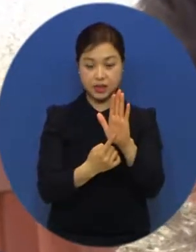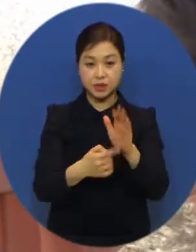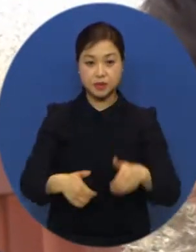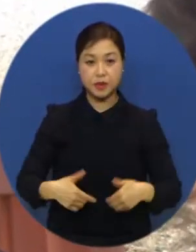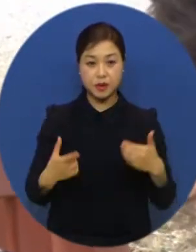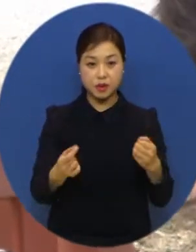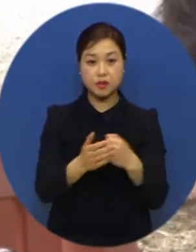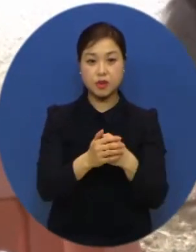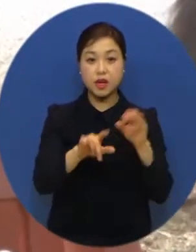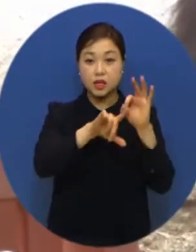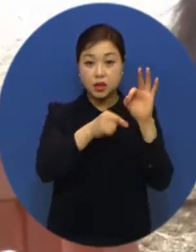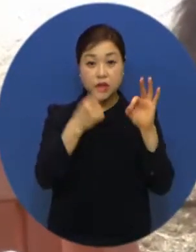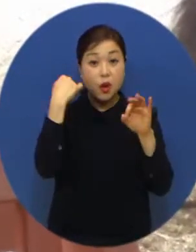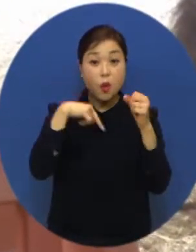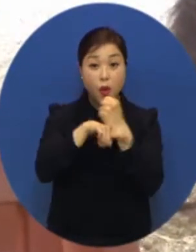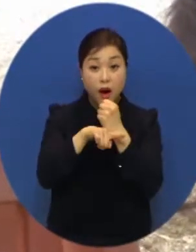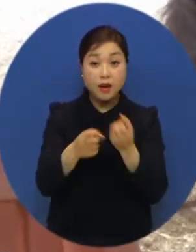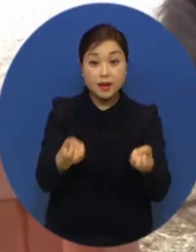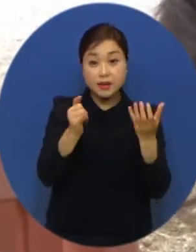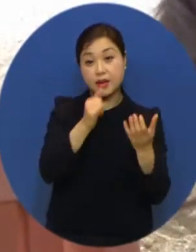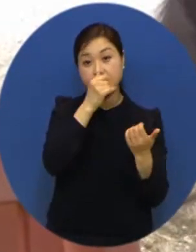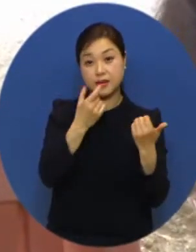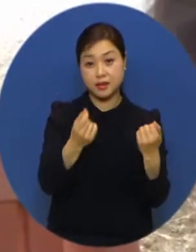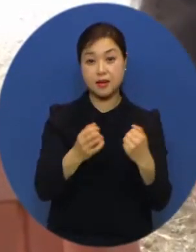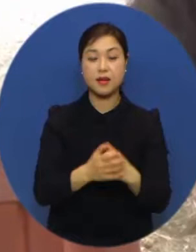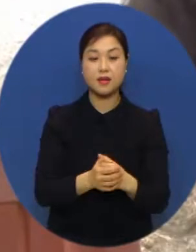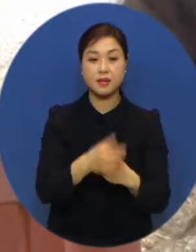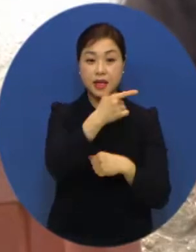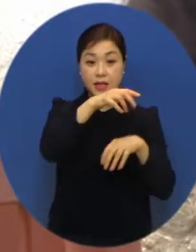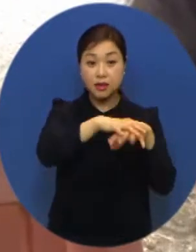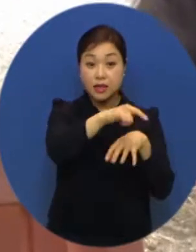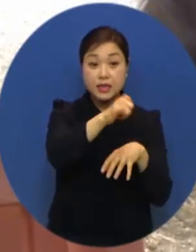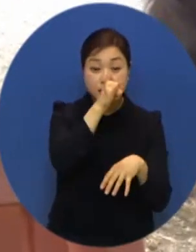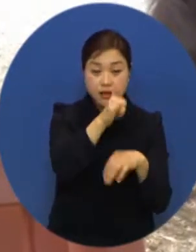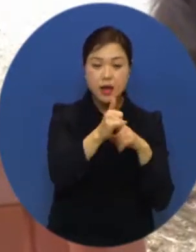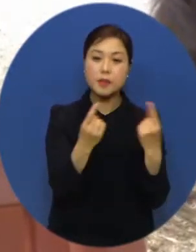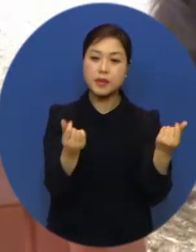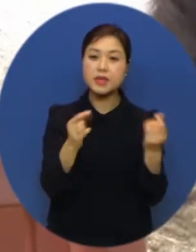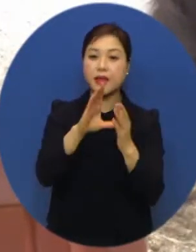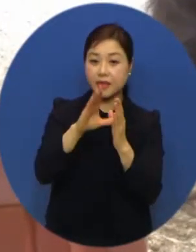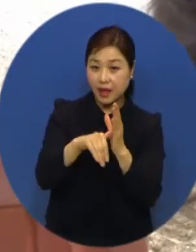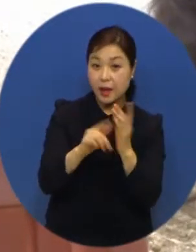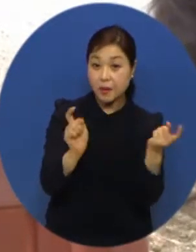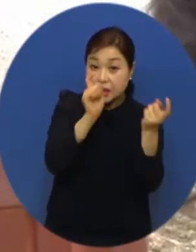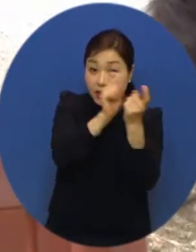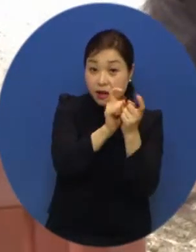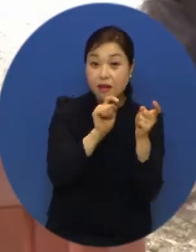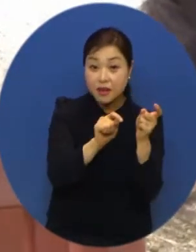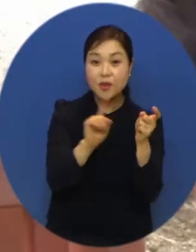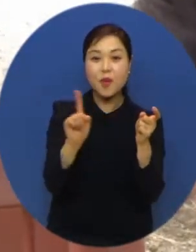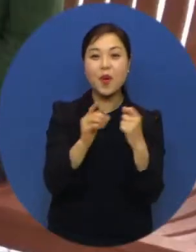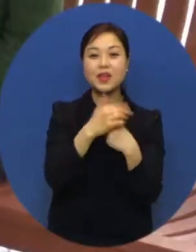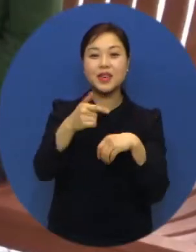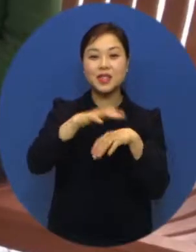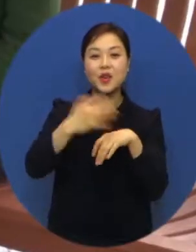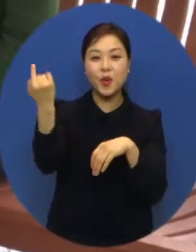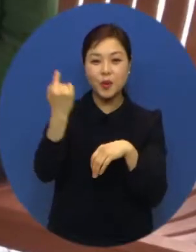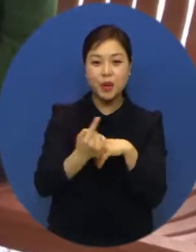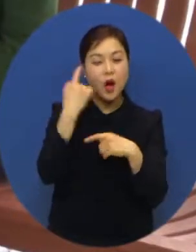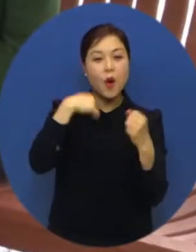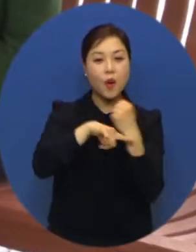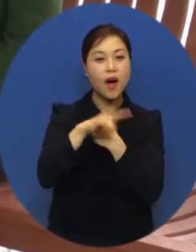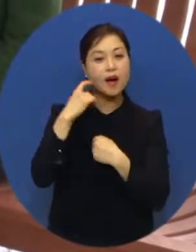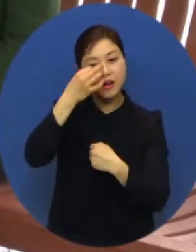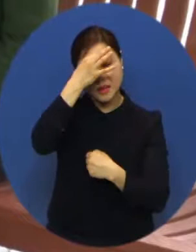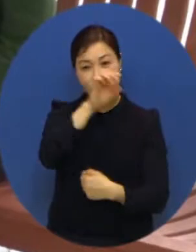사이언스 페스티벌이 있습니다. 대전에. 네. 그래서 같은 시기에 비슷한 시기에 묶어서 대전에 오시면 네. 과학과 예술을